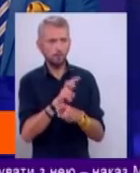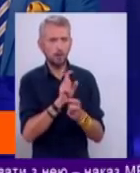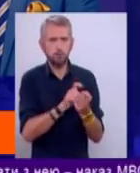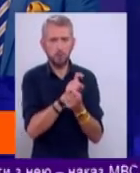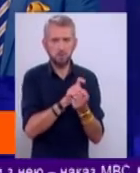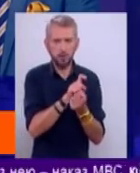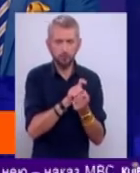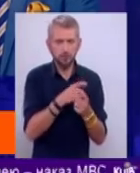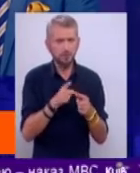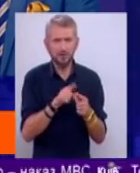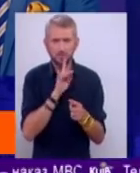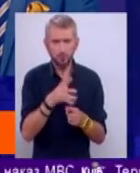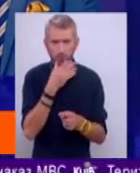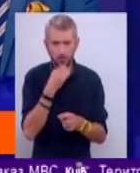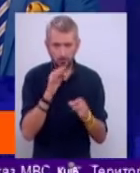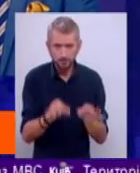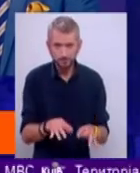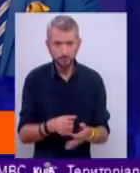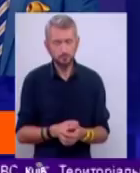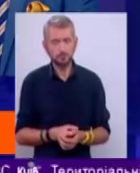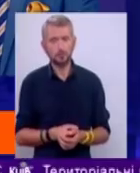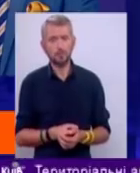посплітничать. Це ж не буде гарно. Тому ми будемо